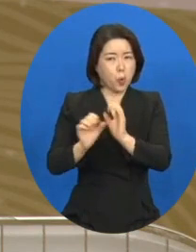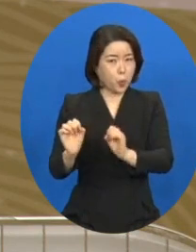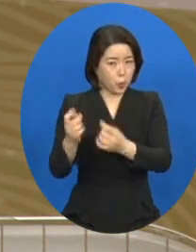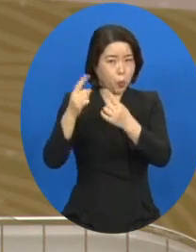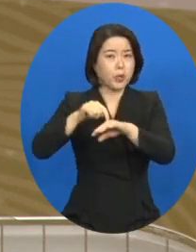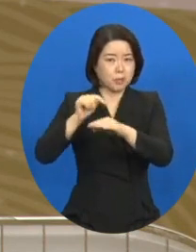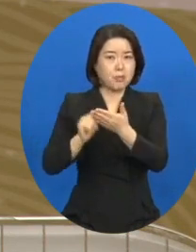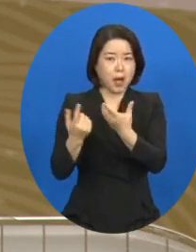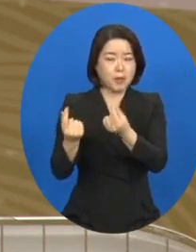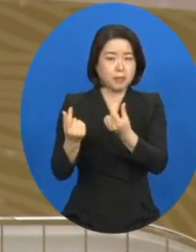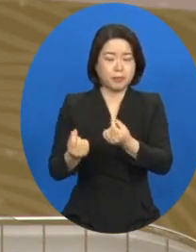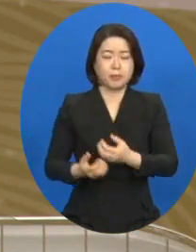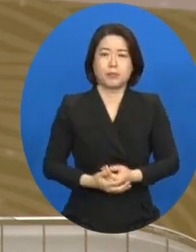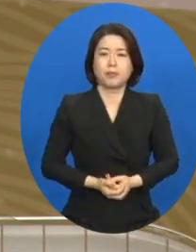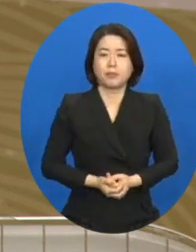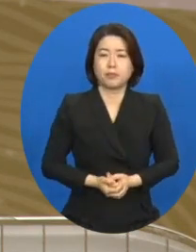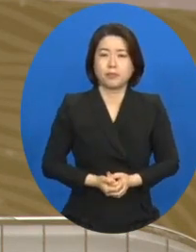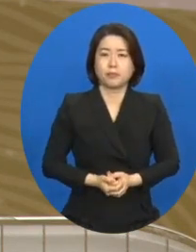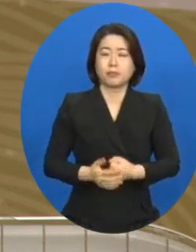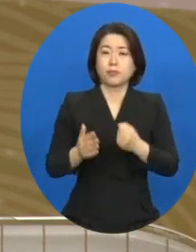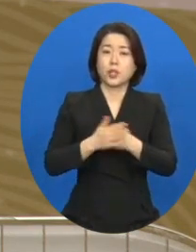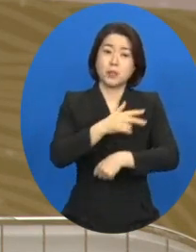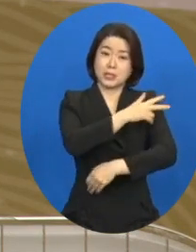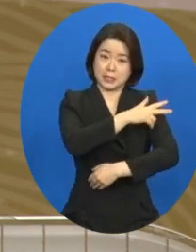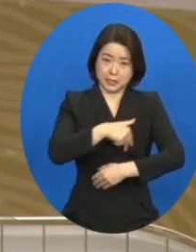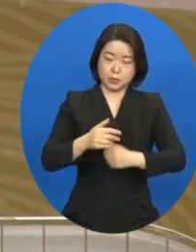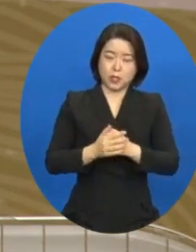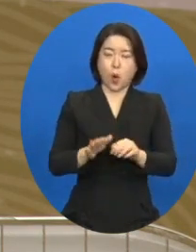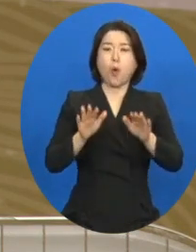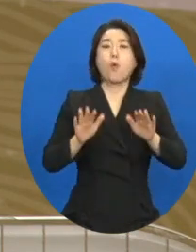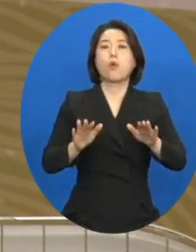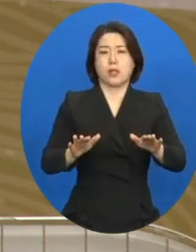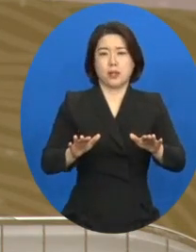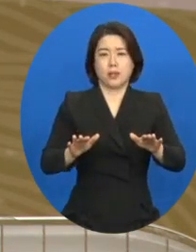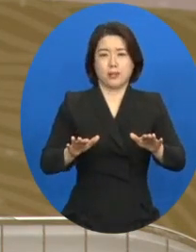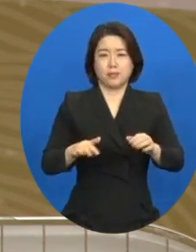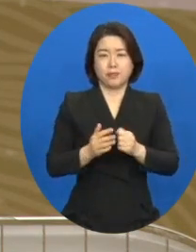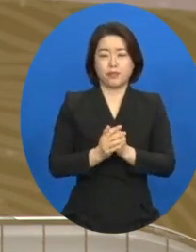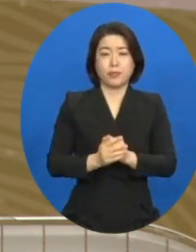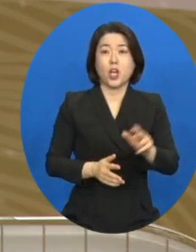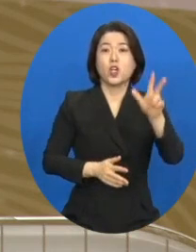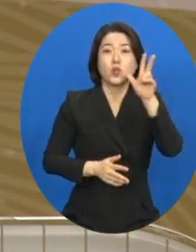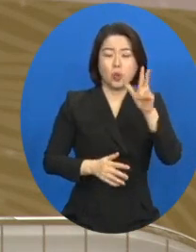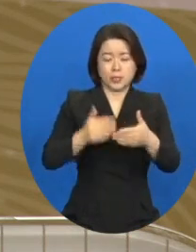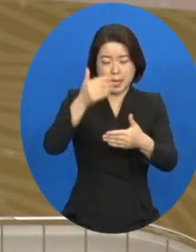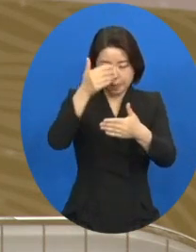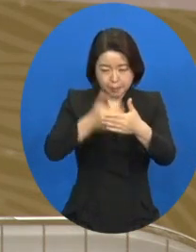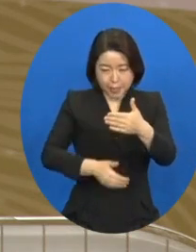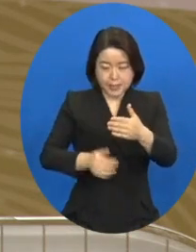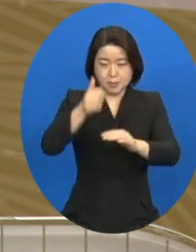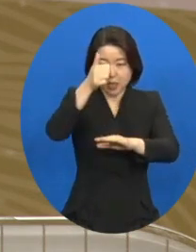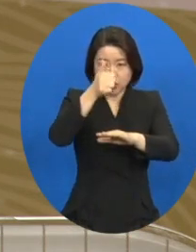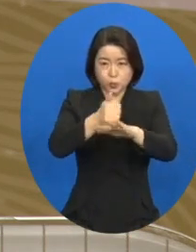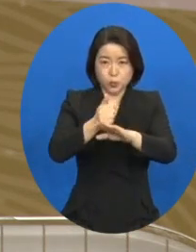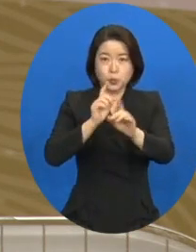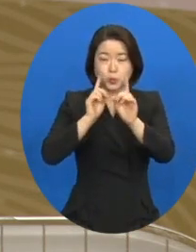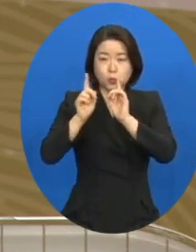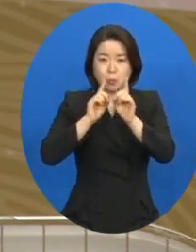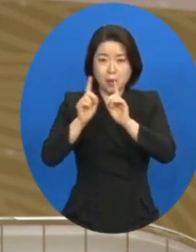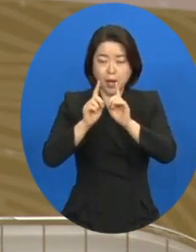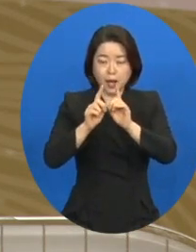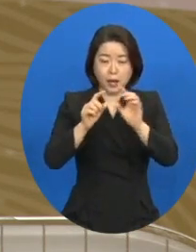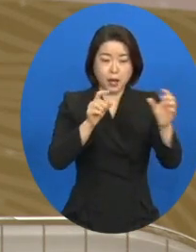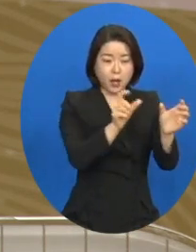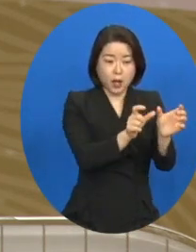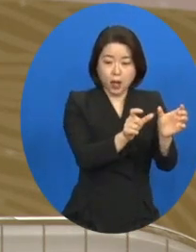때문입니다. 그래서 그 집사님께 오늘 여호수아의 나머지 유언 부분까지